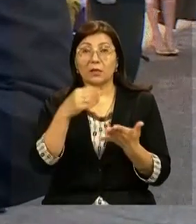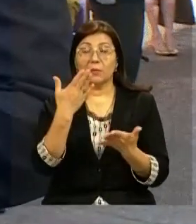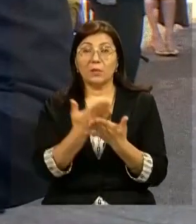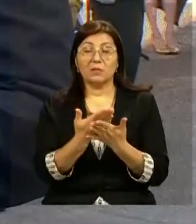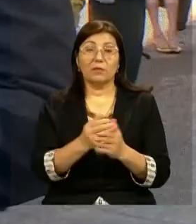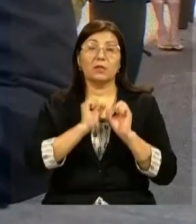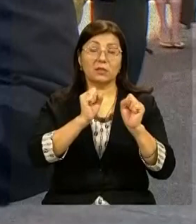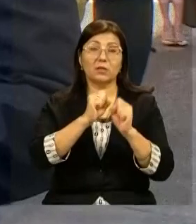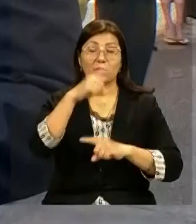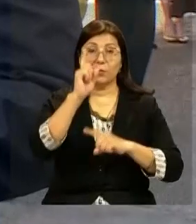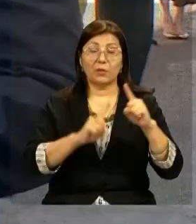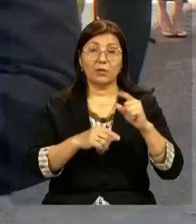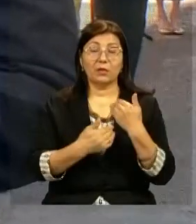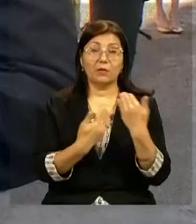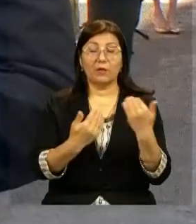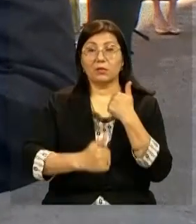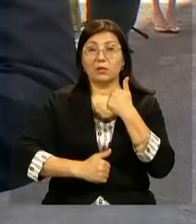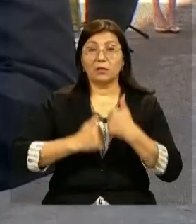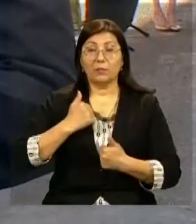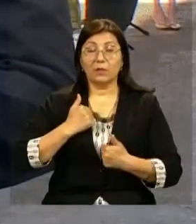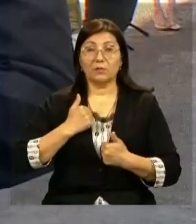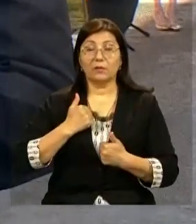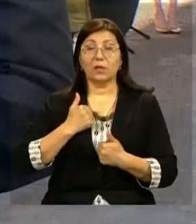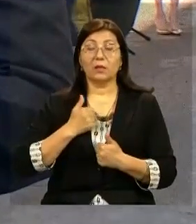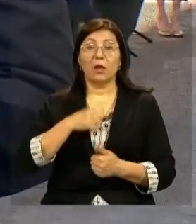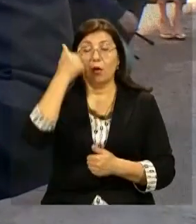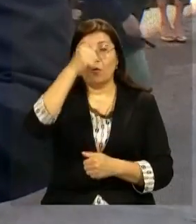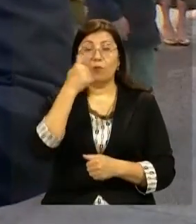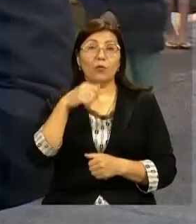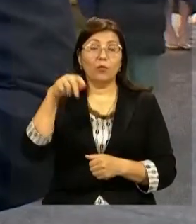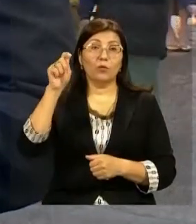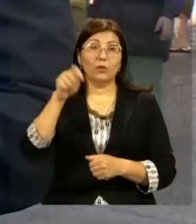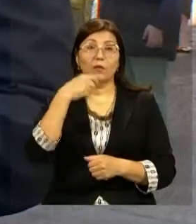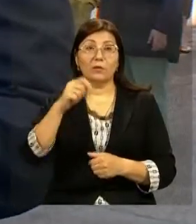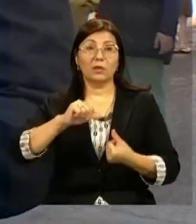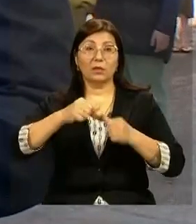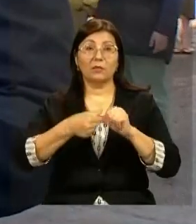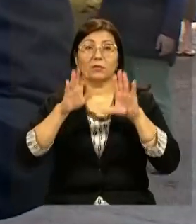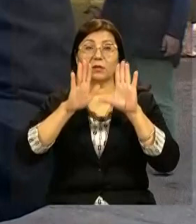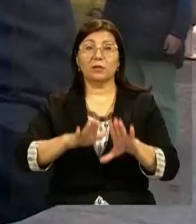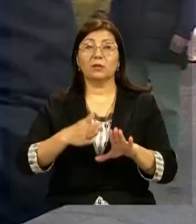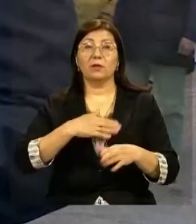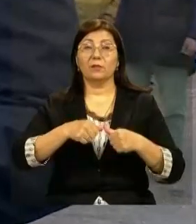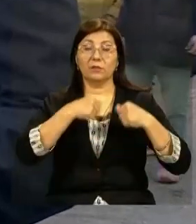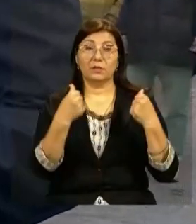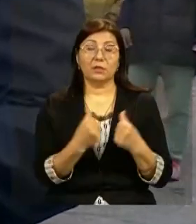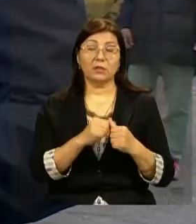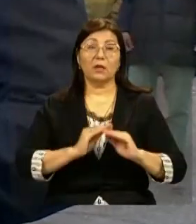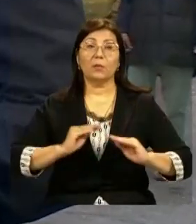Ваше мужество, стойкость и самоотверженность в годы войны навсегда останутся в сердцах